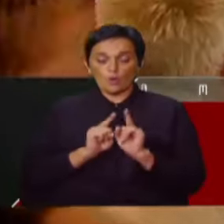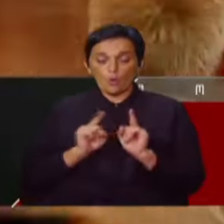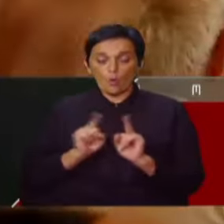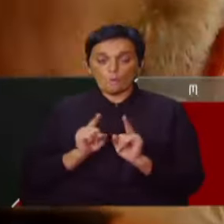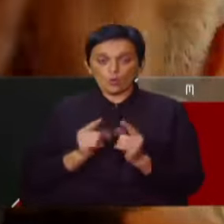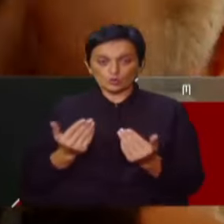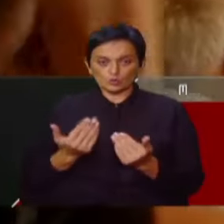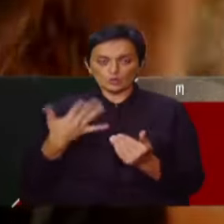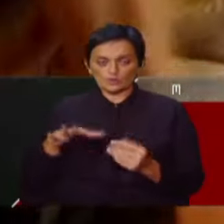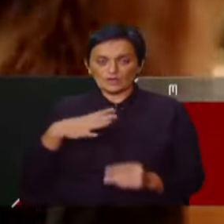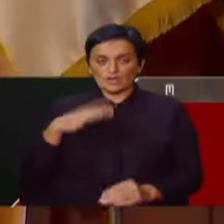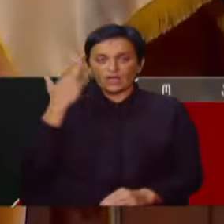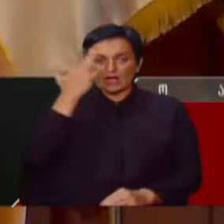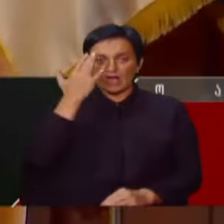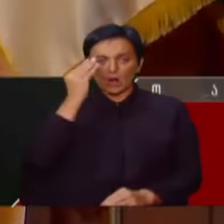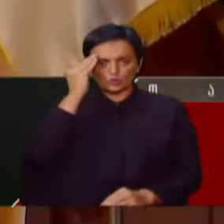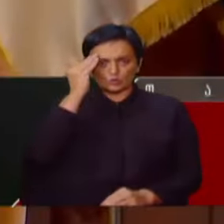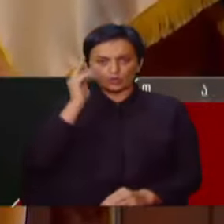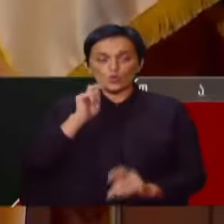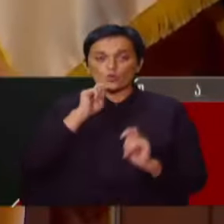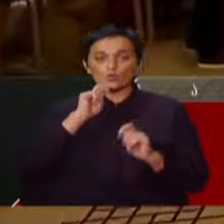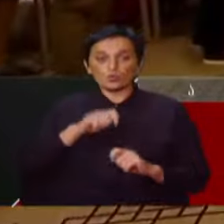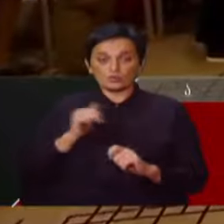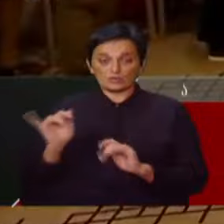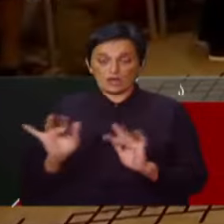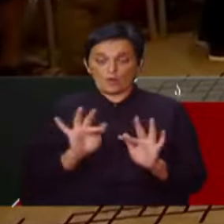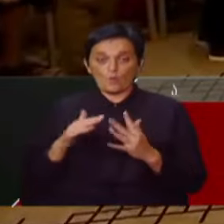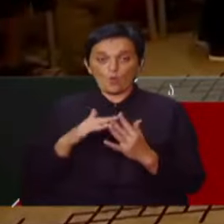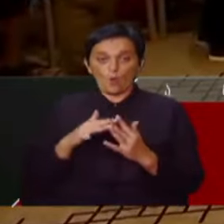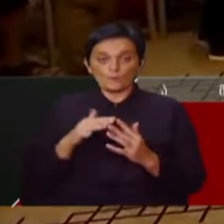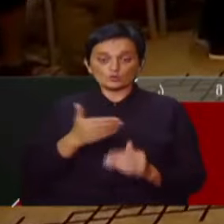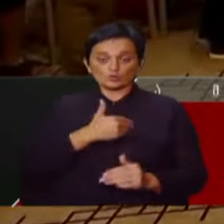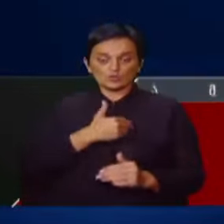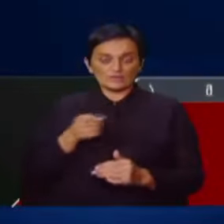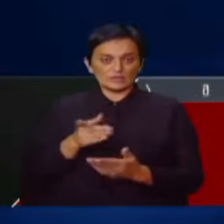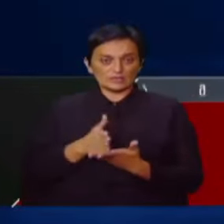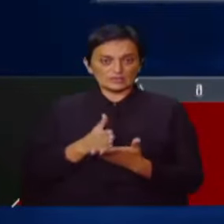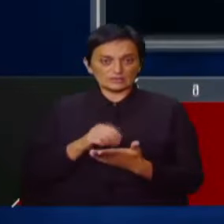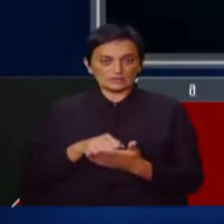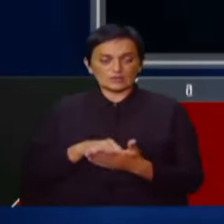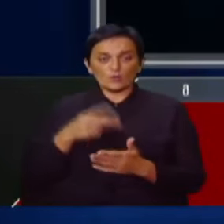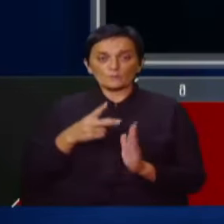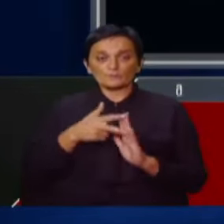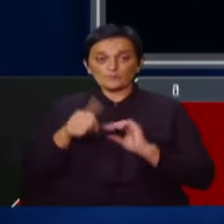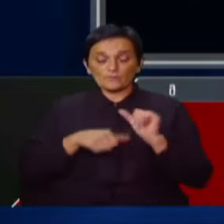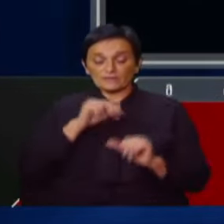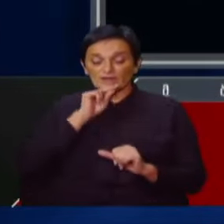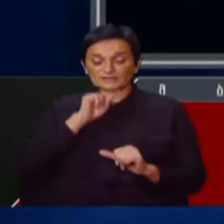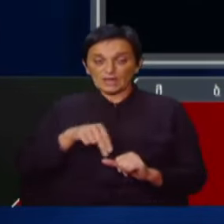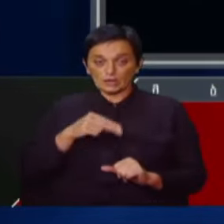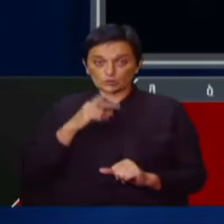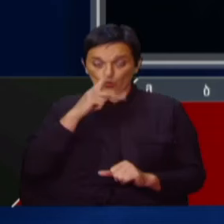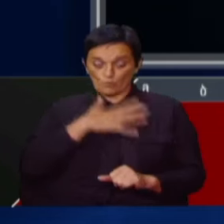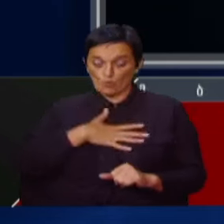ოპოზიციას ამჯერად უკვე ქართული ოცნების აზრით უკრაინაში მიმდინარე ომმა გაუჩინა. 2008 წლის დანაშაულის